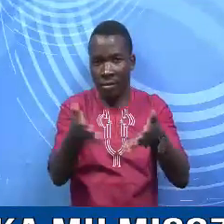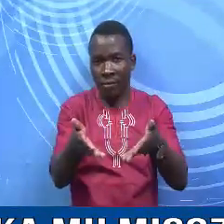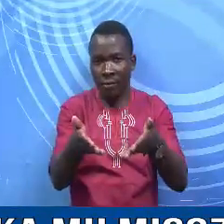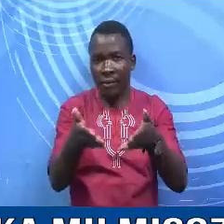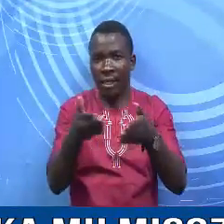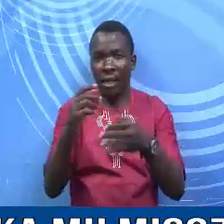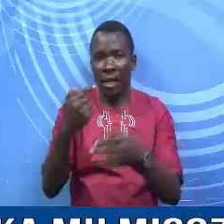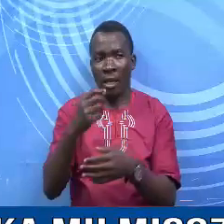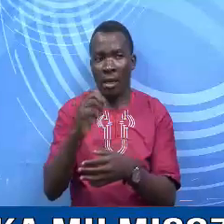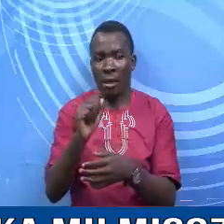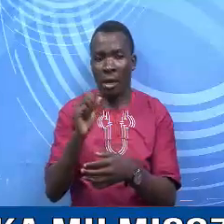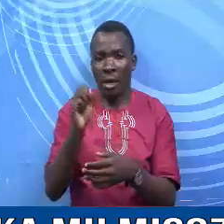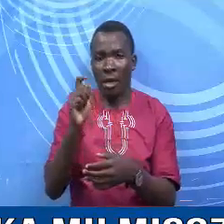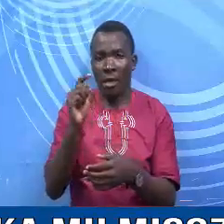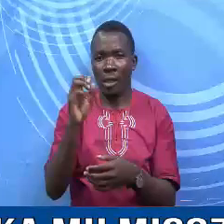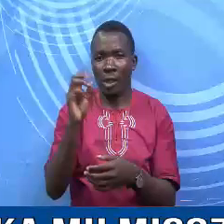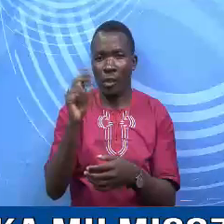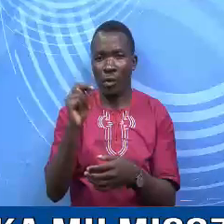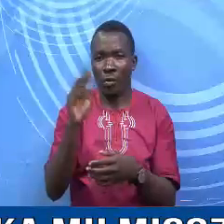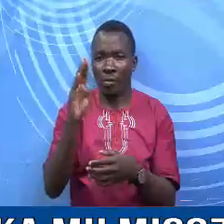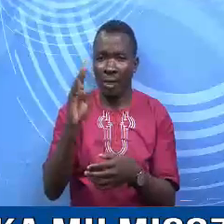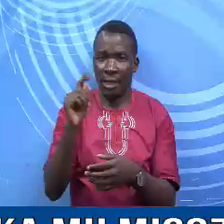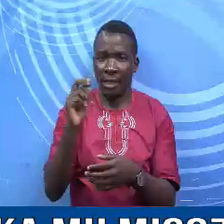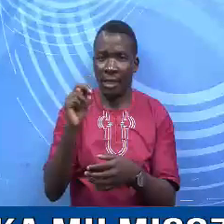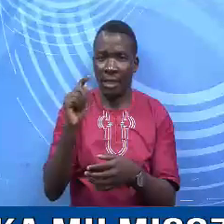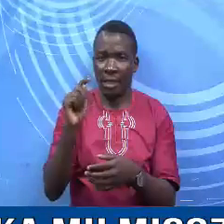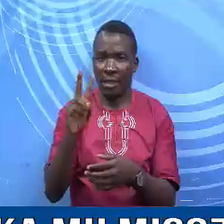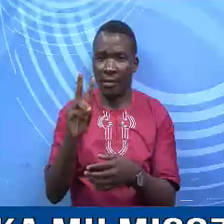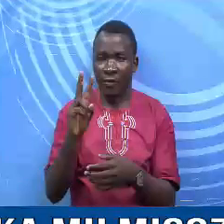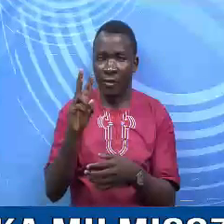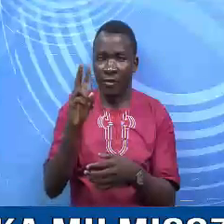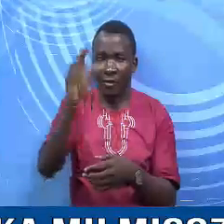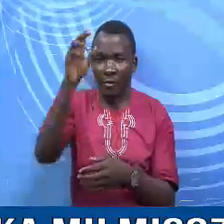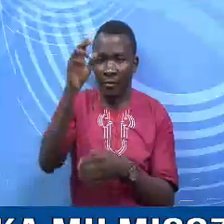Gaston Nirembere, BTN TV.